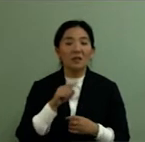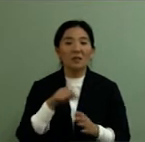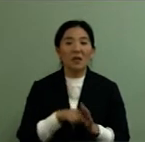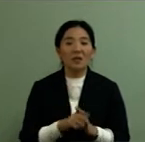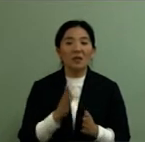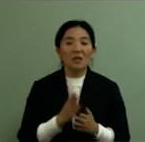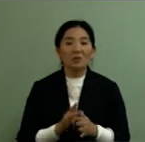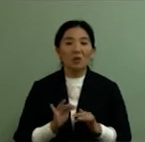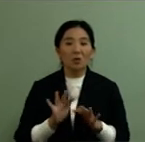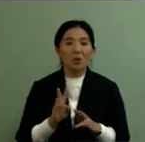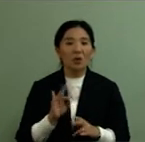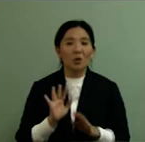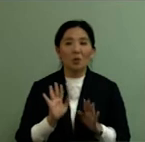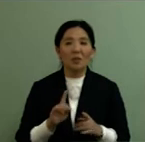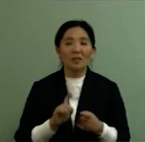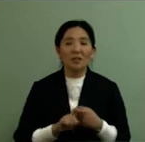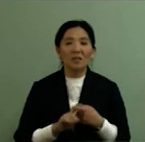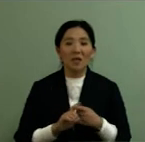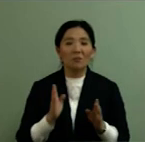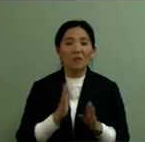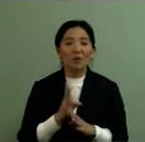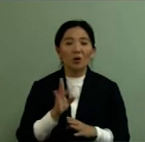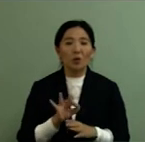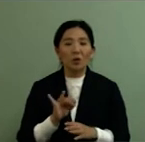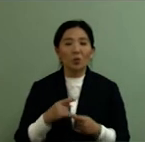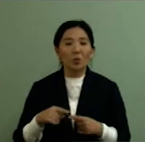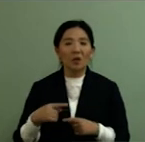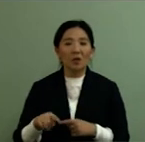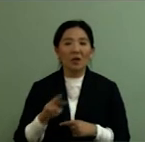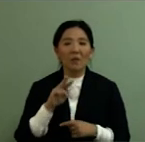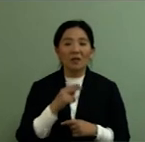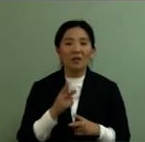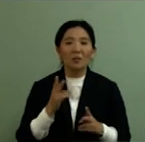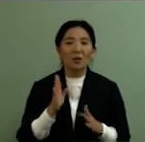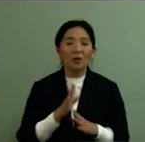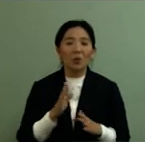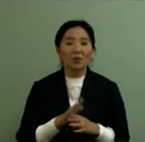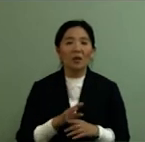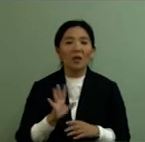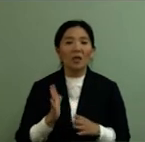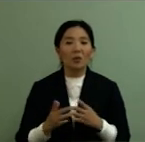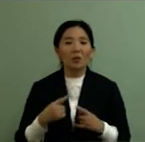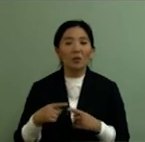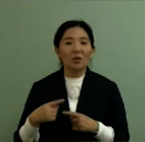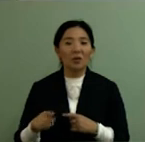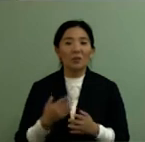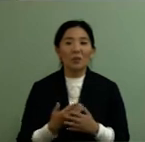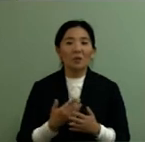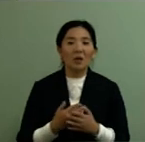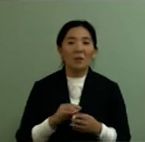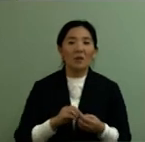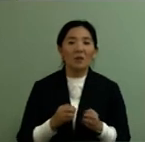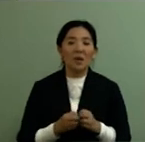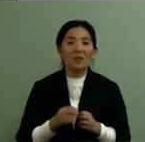естественно, происходит не только загрязнение атмосферы, но и других компонентов природы. Или, например, возьмем такую проблему,